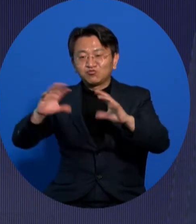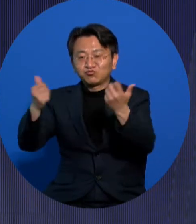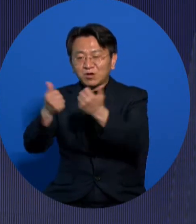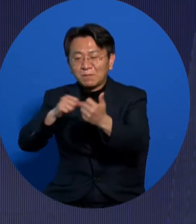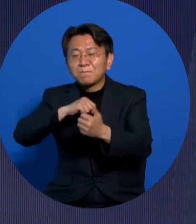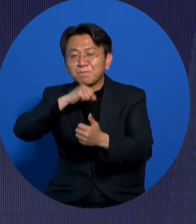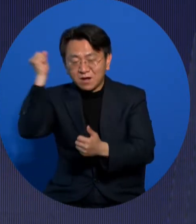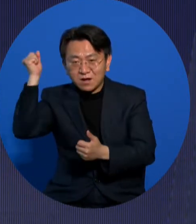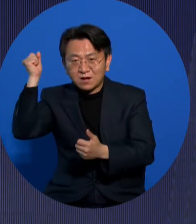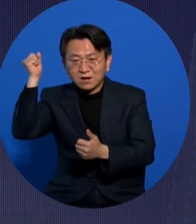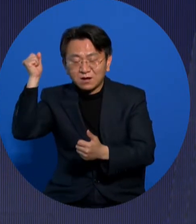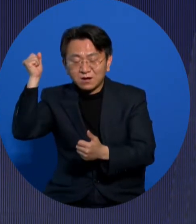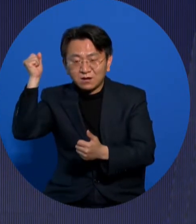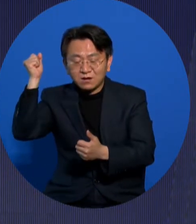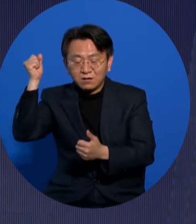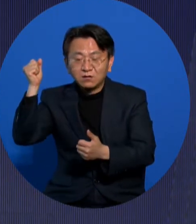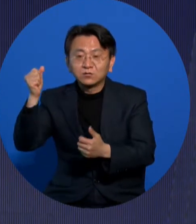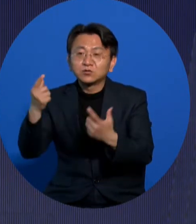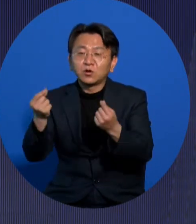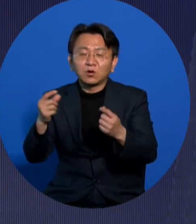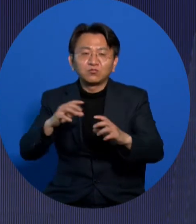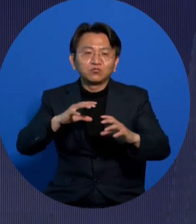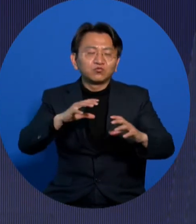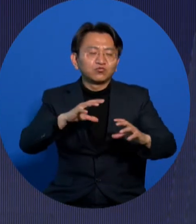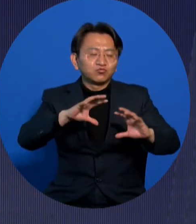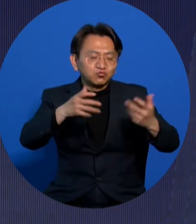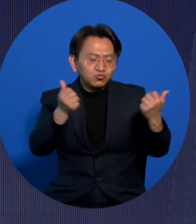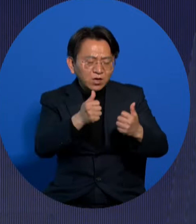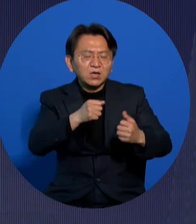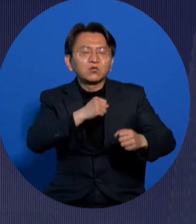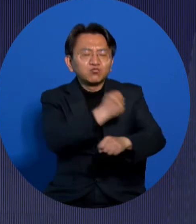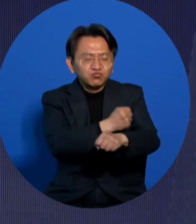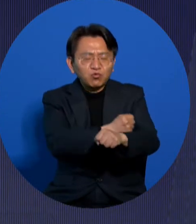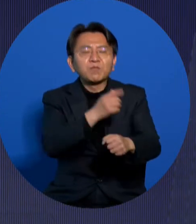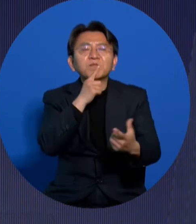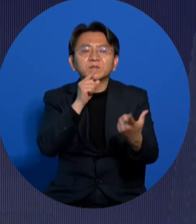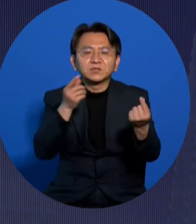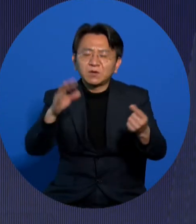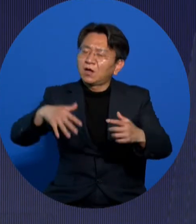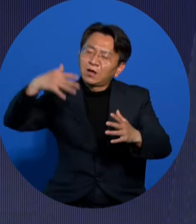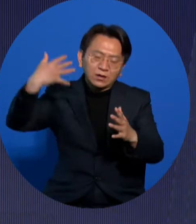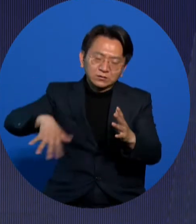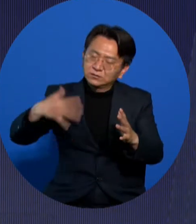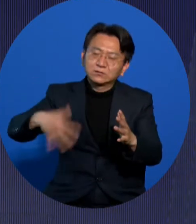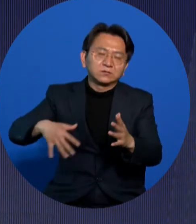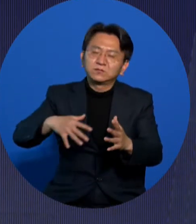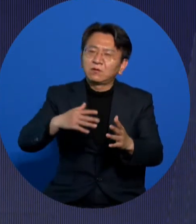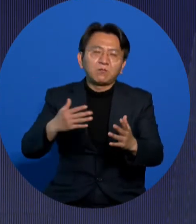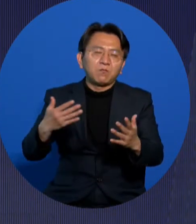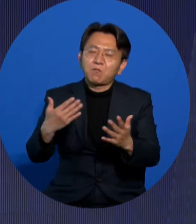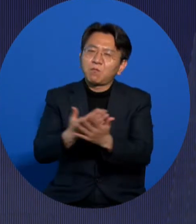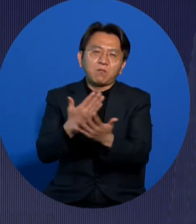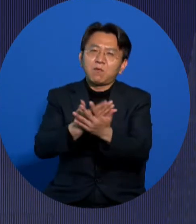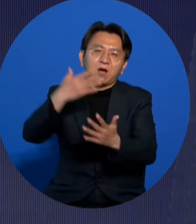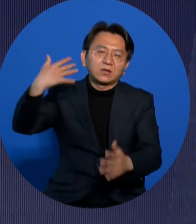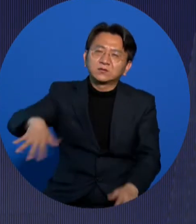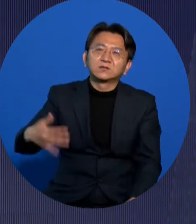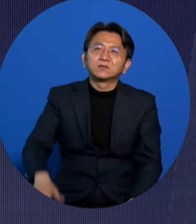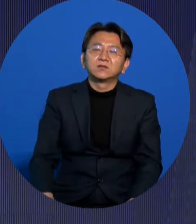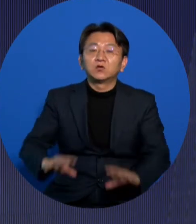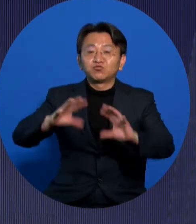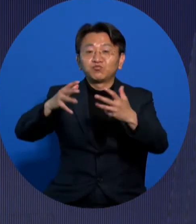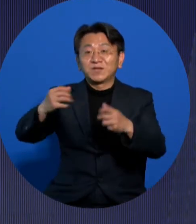노력이 없었던 것은 아니지만 한계도 여전하다고 느끼고 있습니다. 대선 공약으로